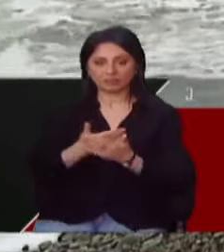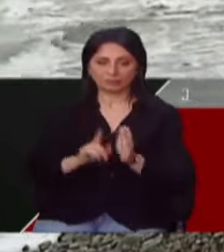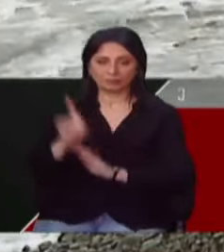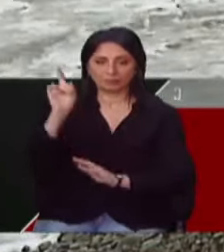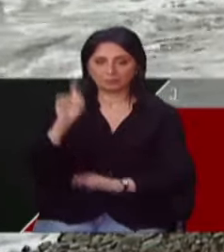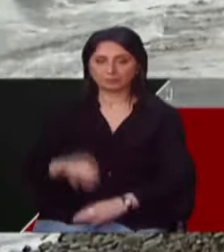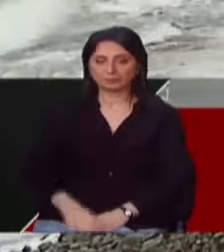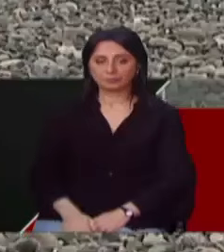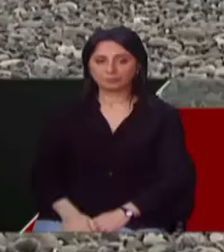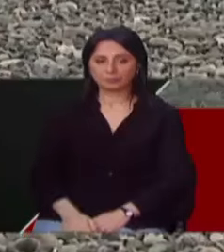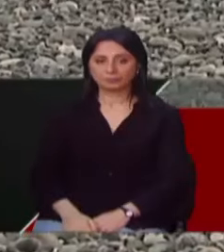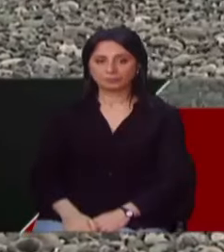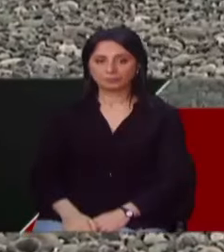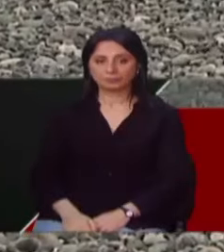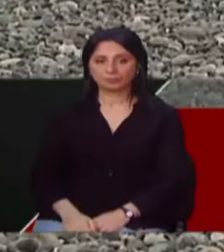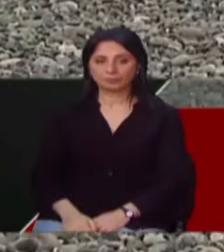șeva.